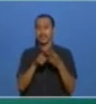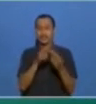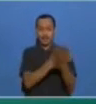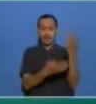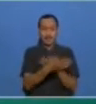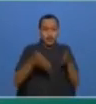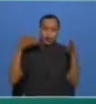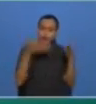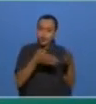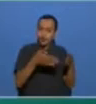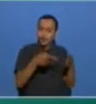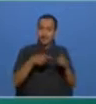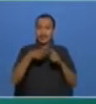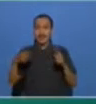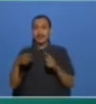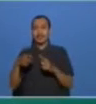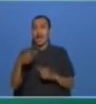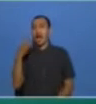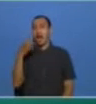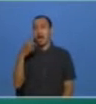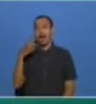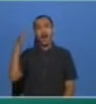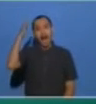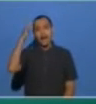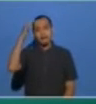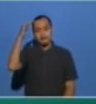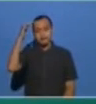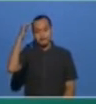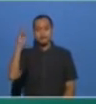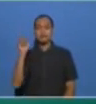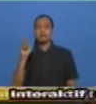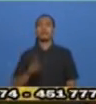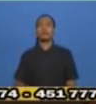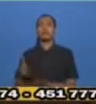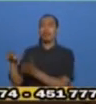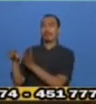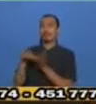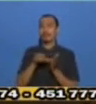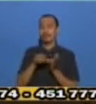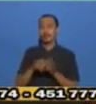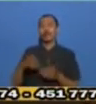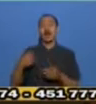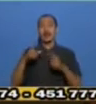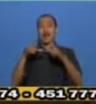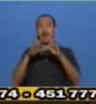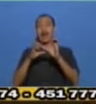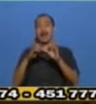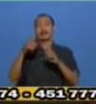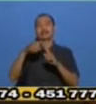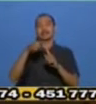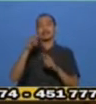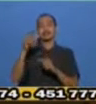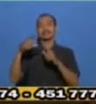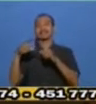bagus juga sama kayak Sinovac gitu ya. Kemudian ada AstraZeneca,